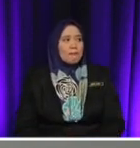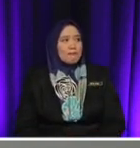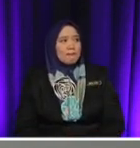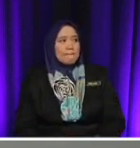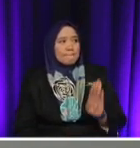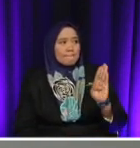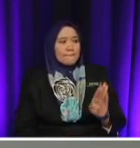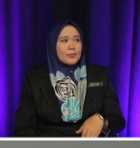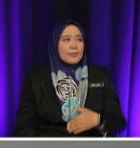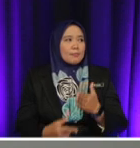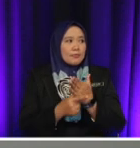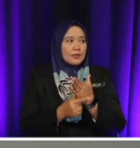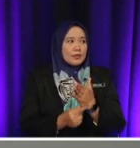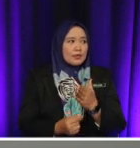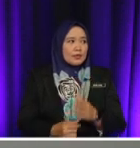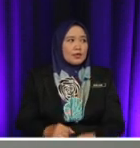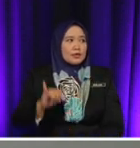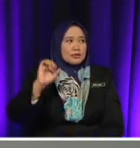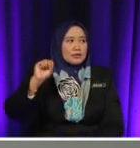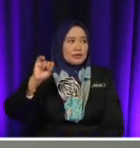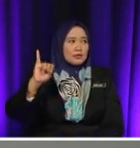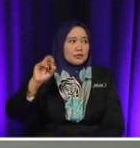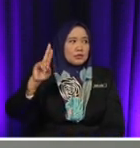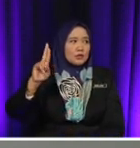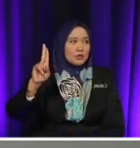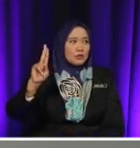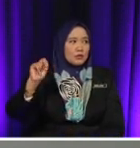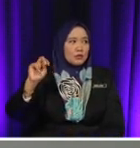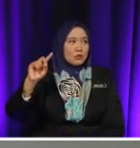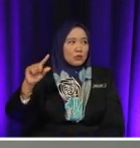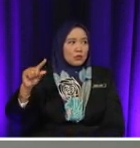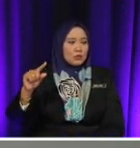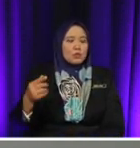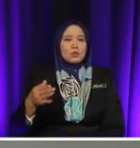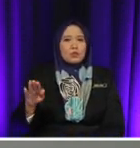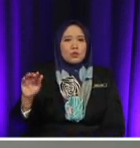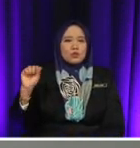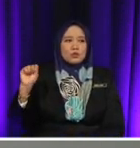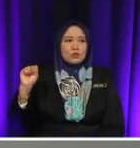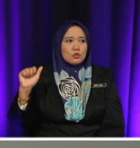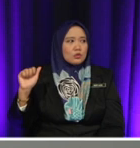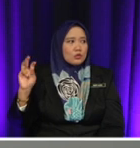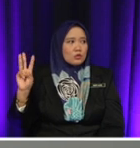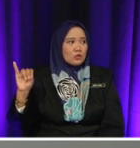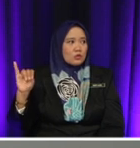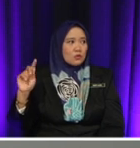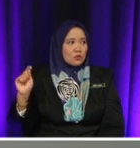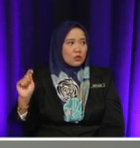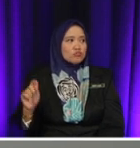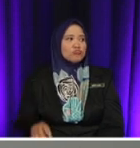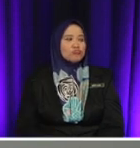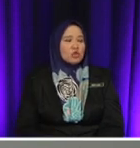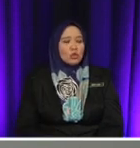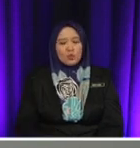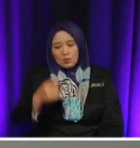isirun sawit okey kita ada dua keadaan di mana wajar dengan tidak wajar okey Kalau yang menyokong